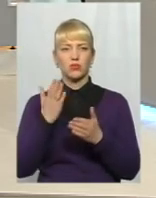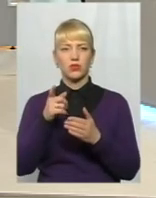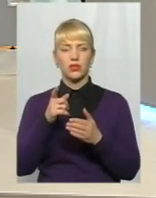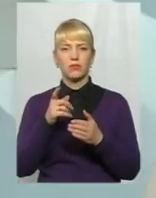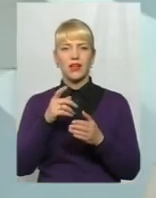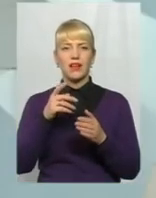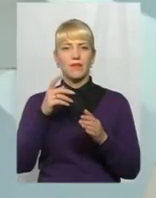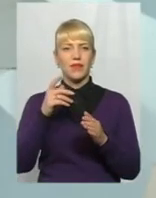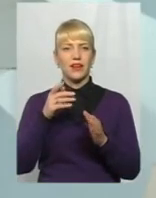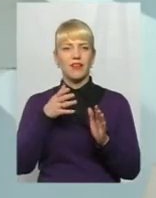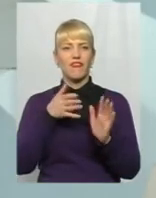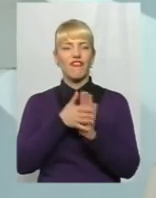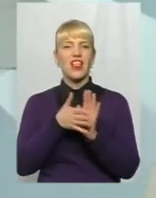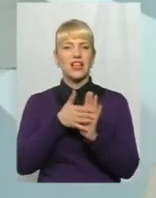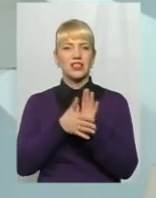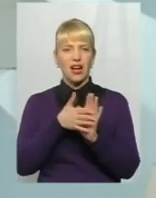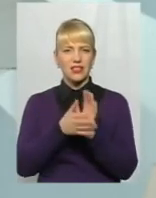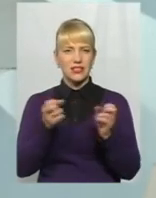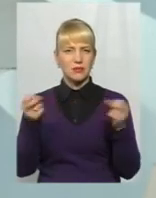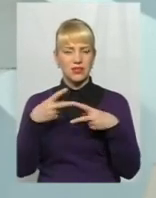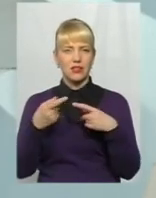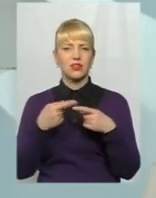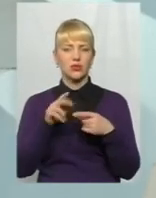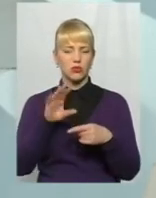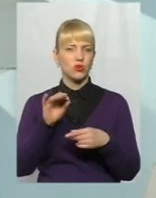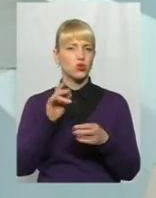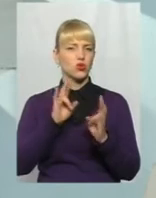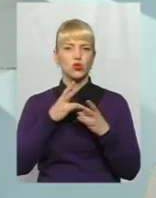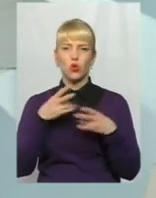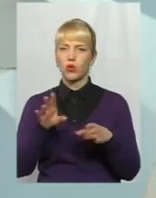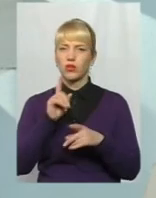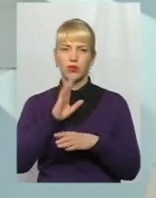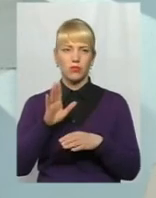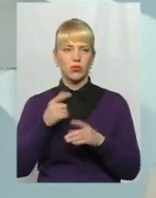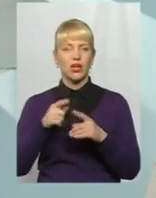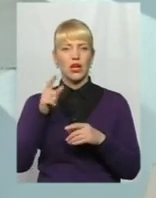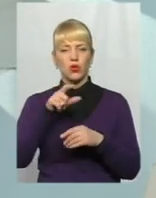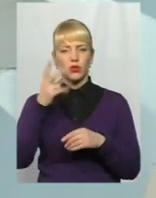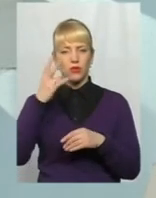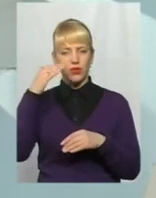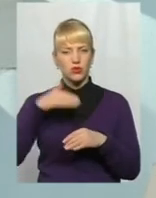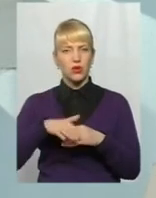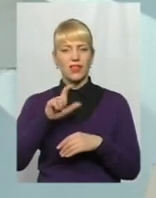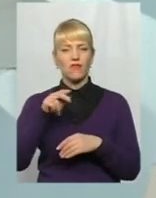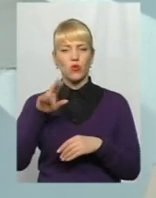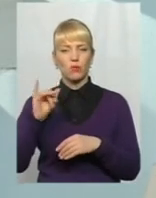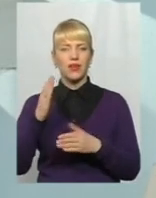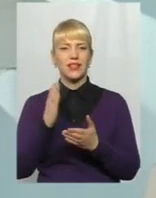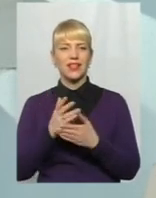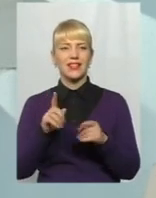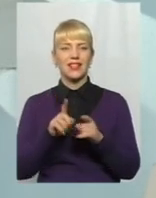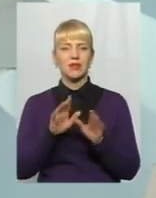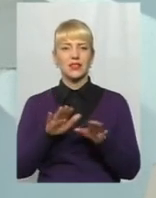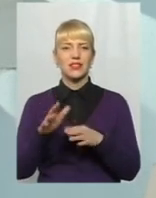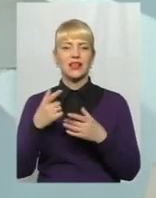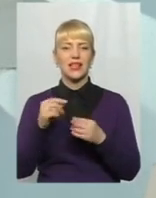фільтра, шкоди не буде. Просто люди повинні розуміти, що в Європі є багато великих міст, де сміттєспалювальні заводи